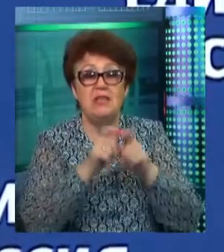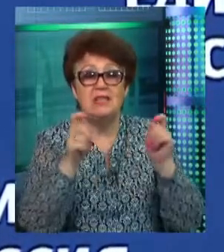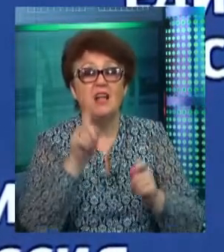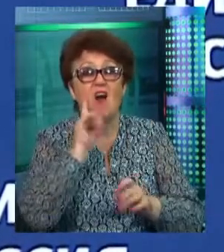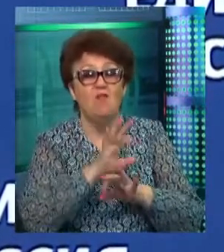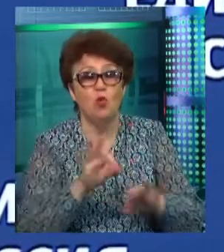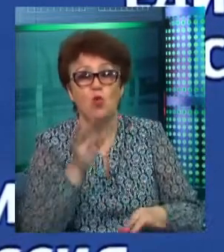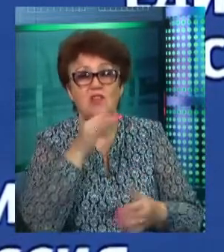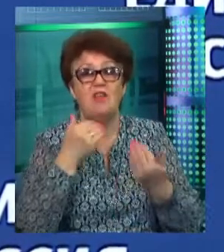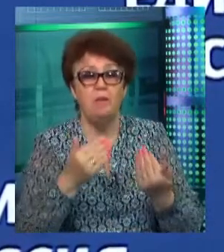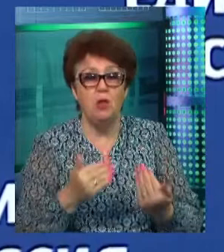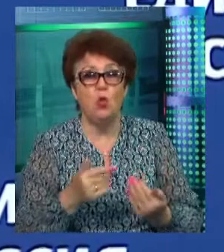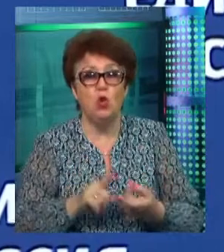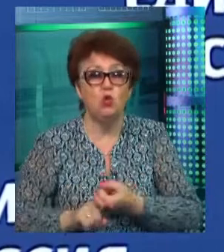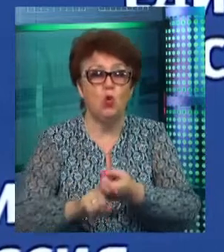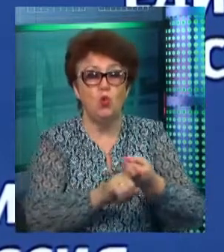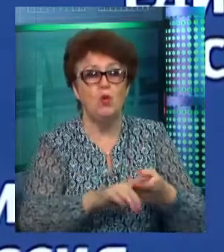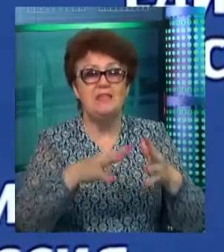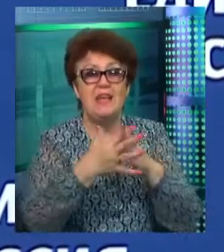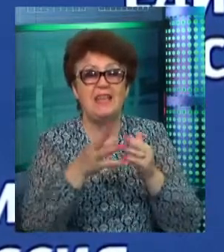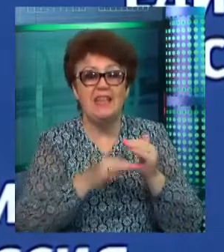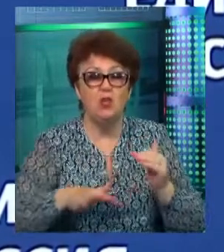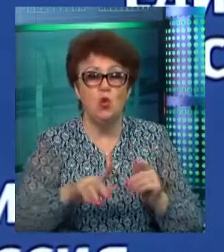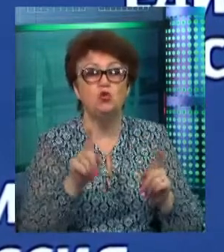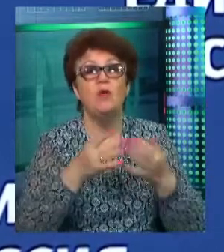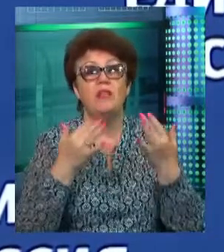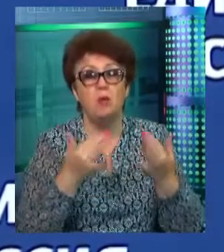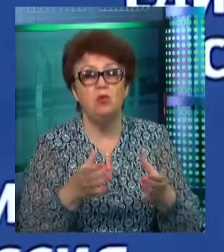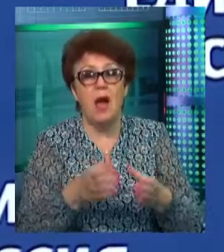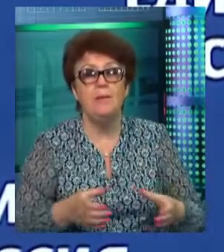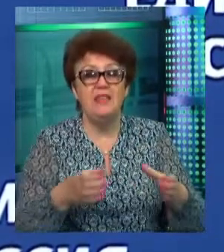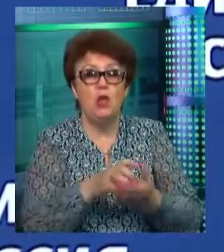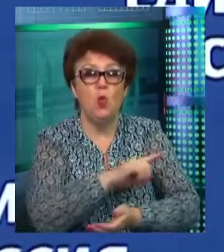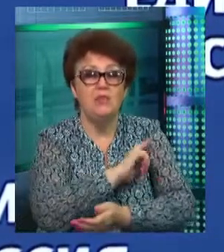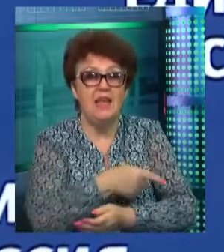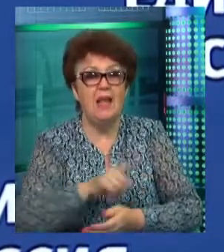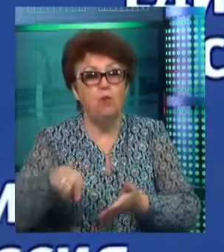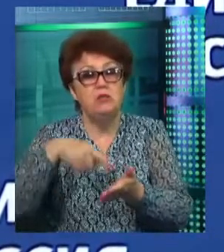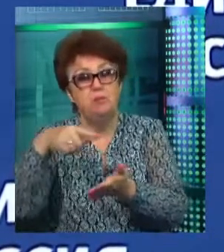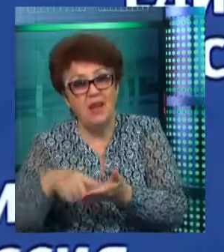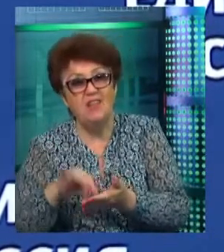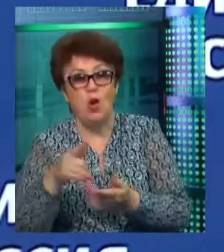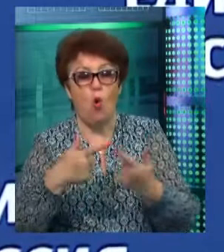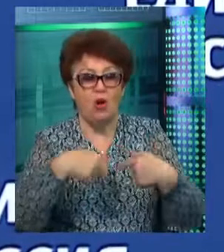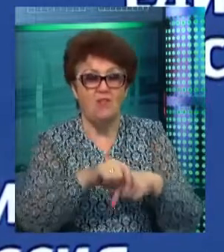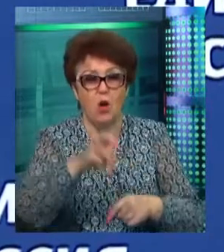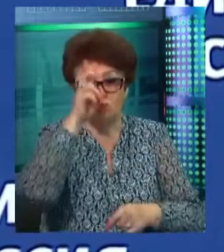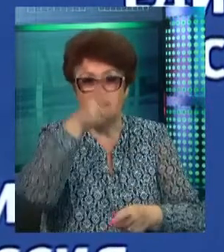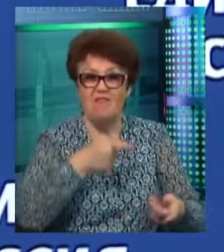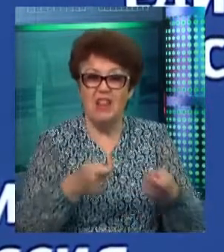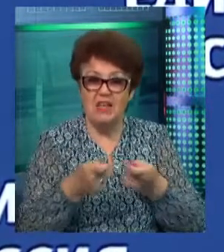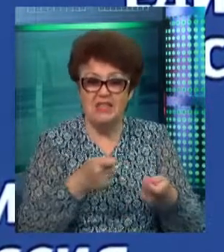современную инфраструктуру в сельских территориях что требует объединения усилий муниципалитетов и органов государственной власти